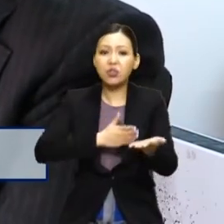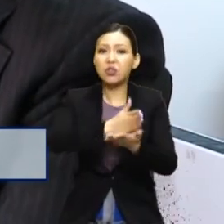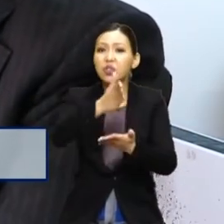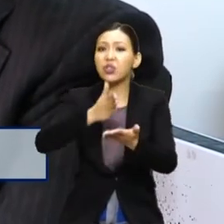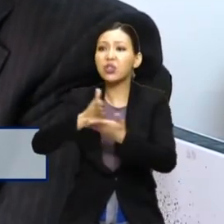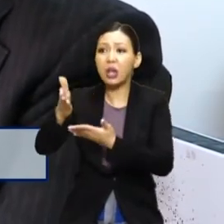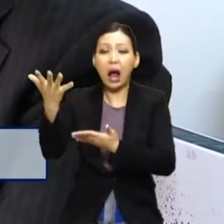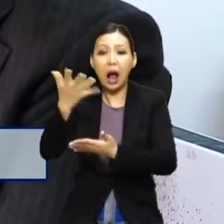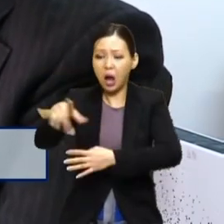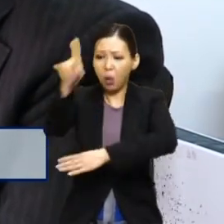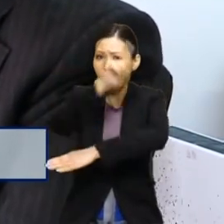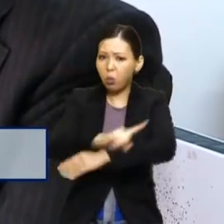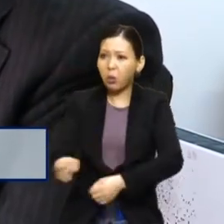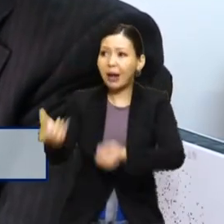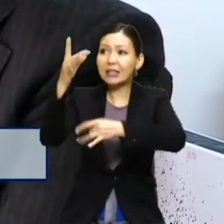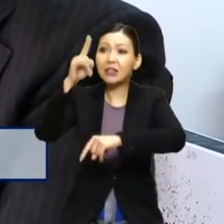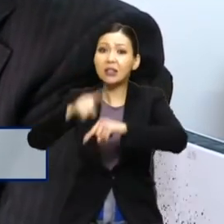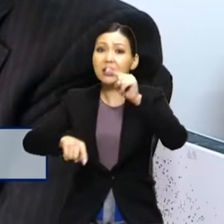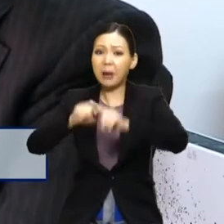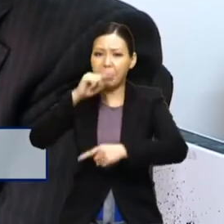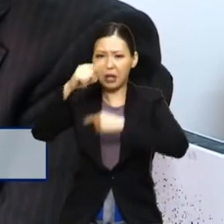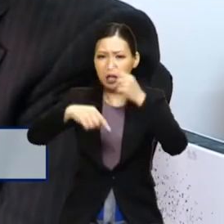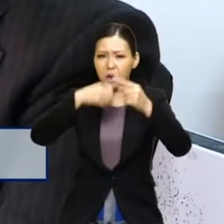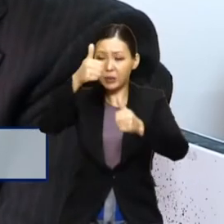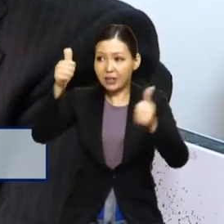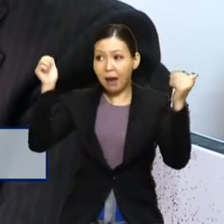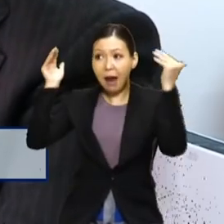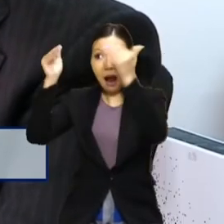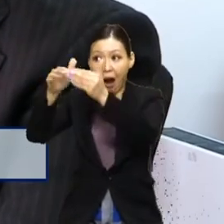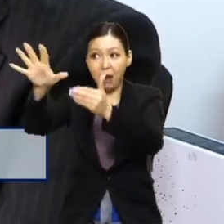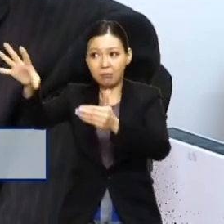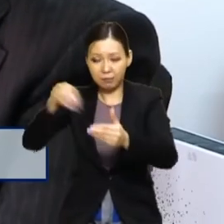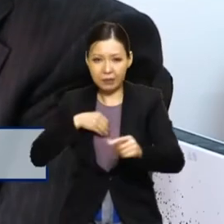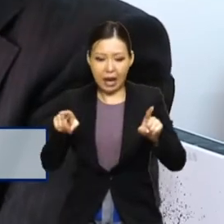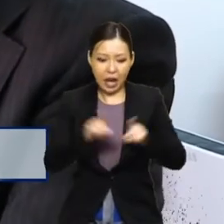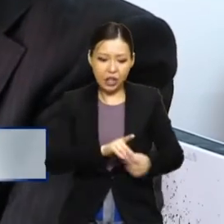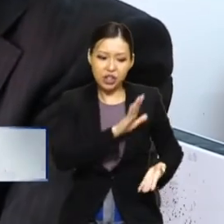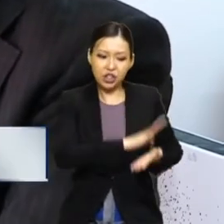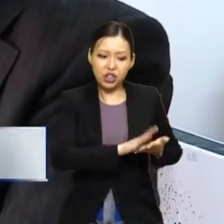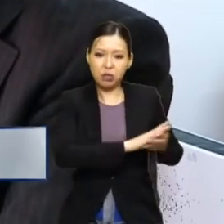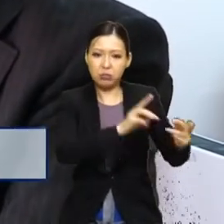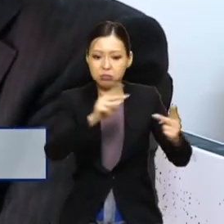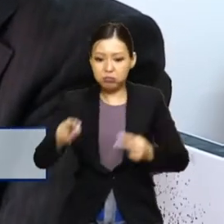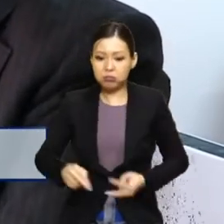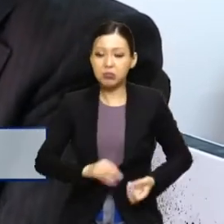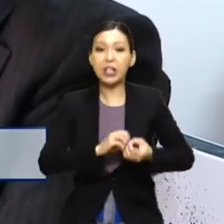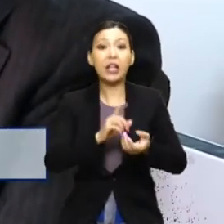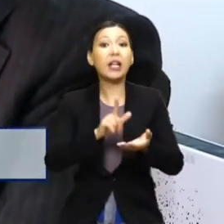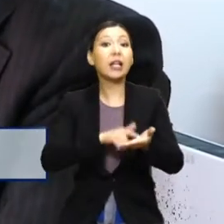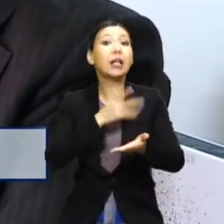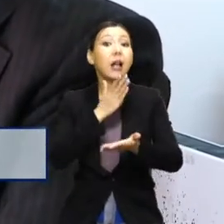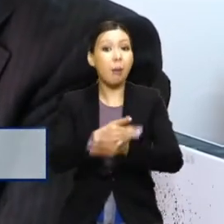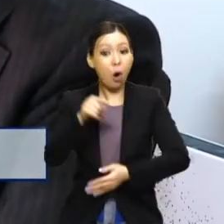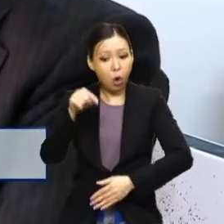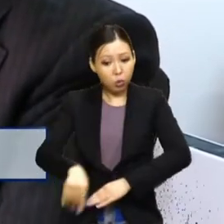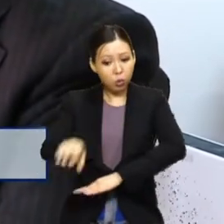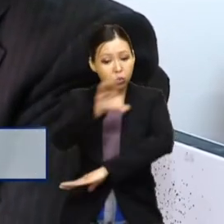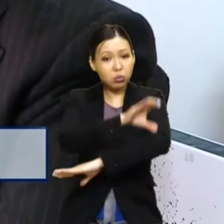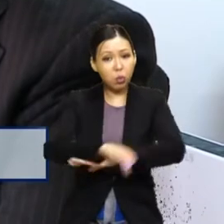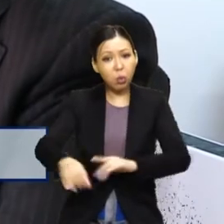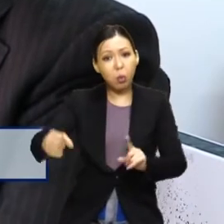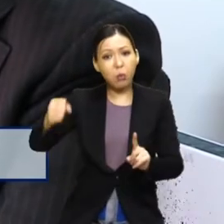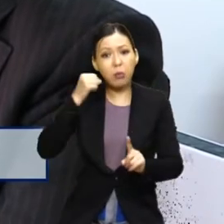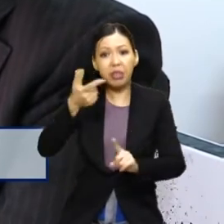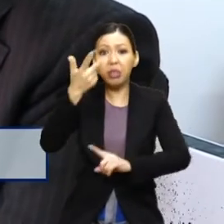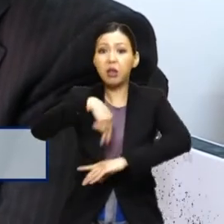байна гэдгийг маш сайн анхаарч энэ чиглэл рүү бол шинжилгээний ажлуудыг хийх хэрэгтэй байна. Өнөөдөр сургалт сонгосон их